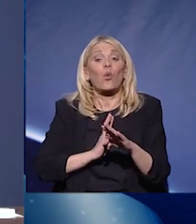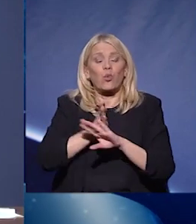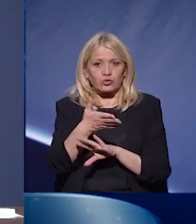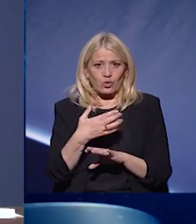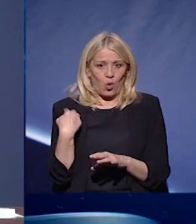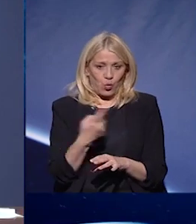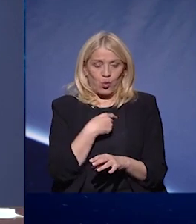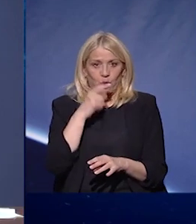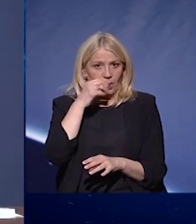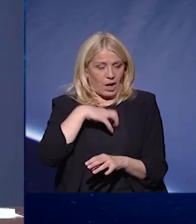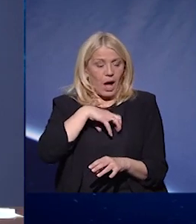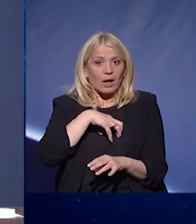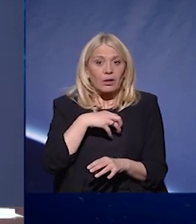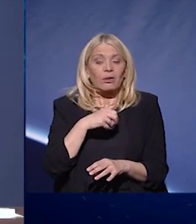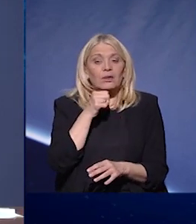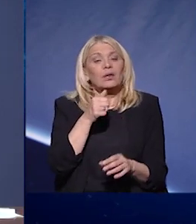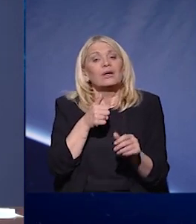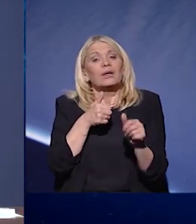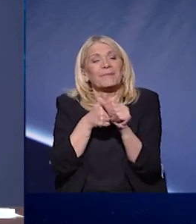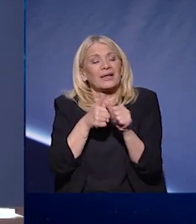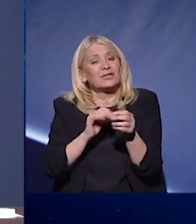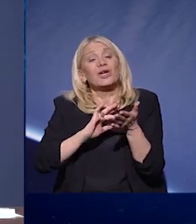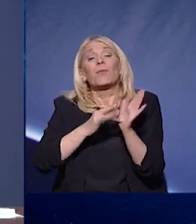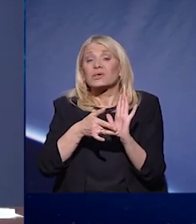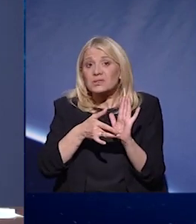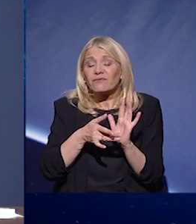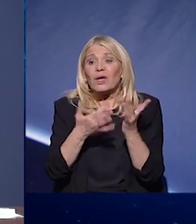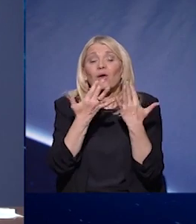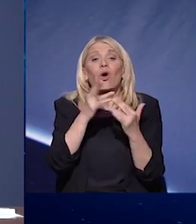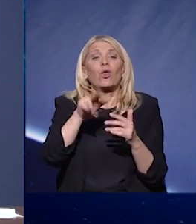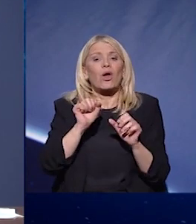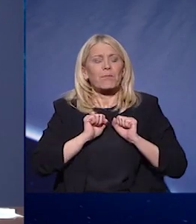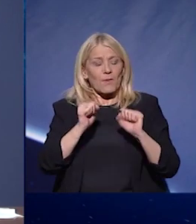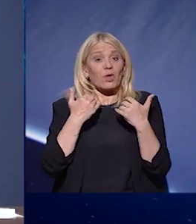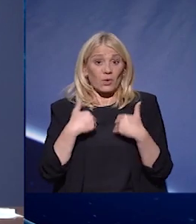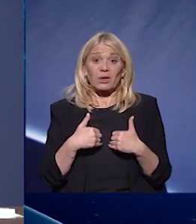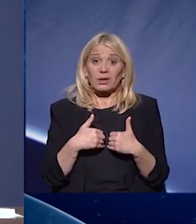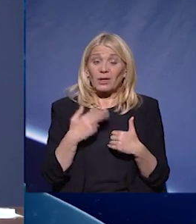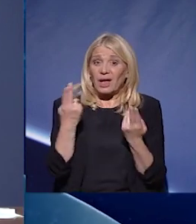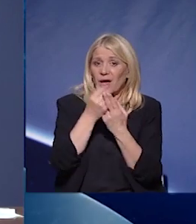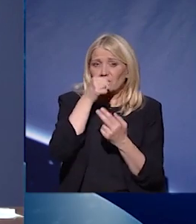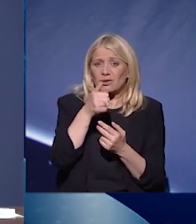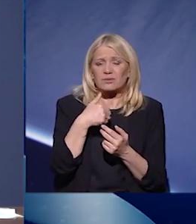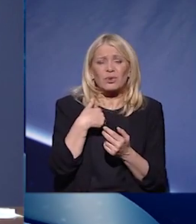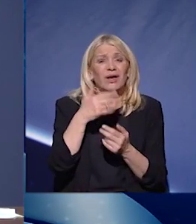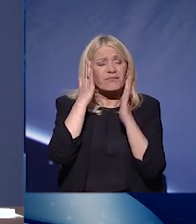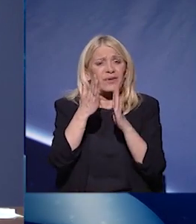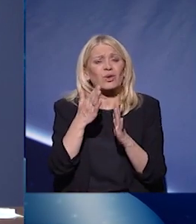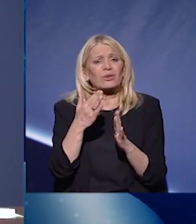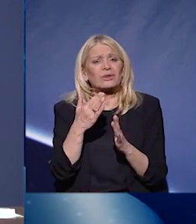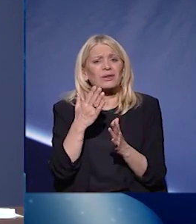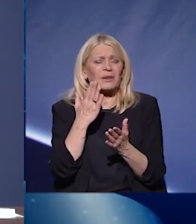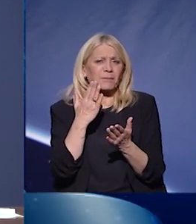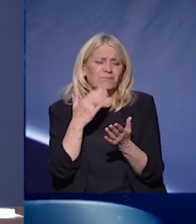nas i pratit ćemo svi koliko ima imuniteta. Kao što smo, verujte, na grip smo